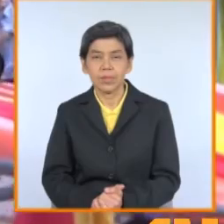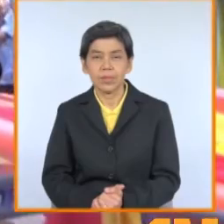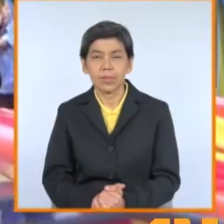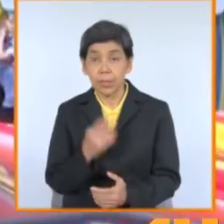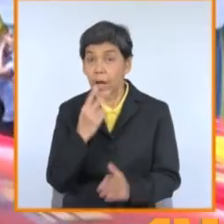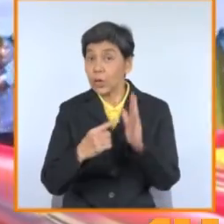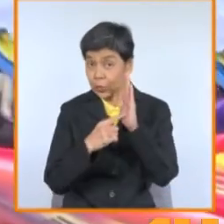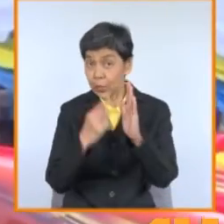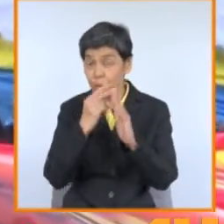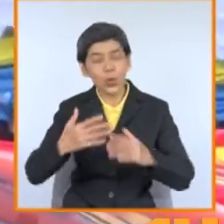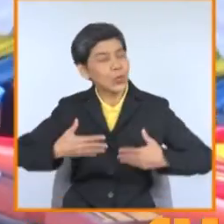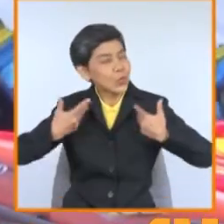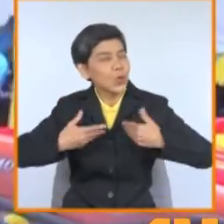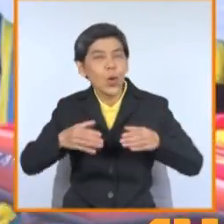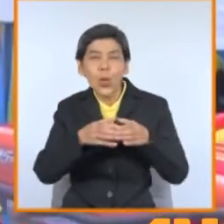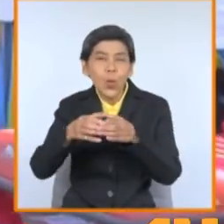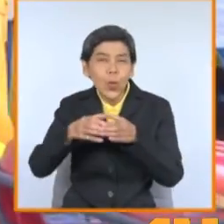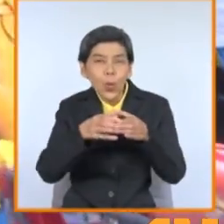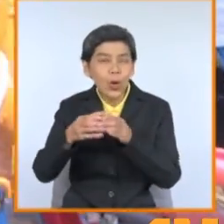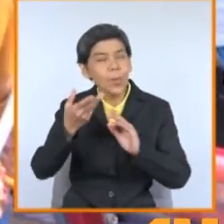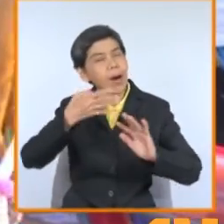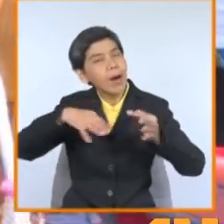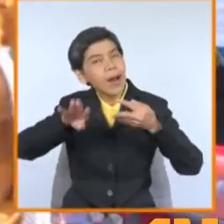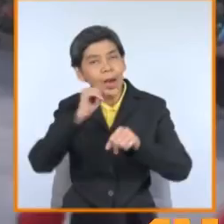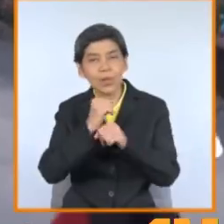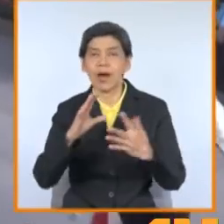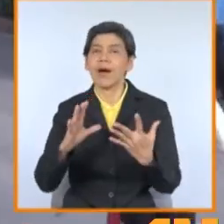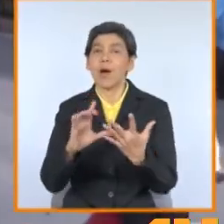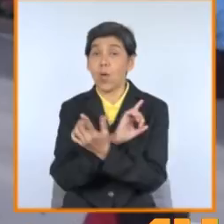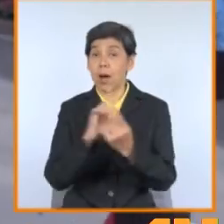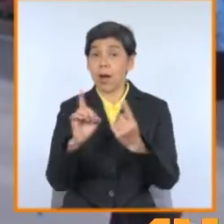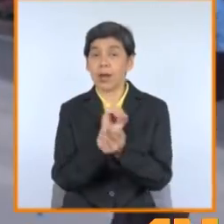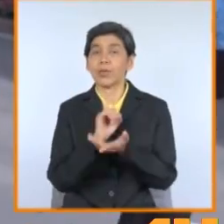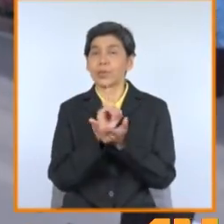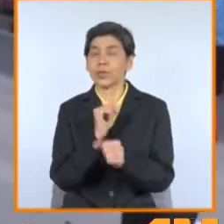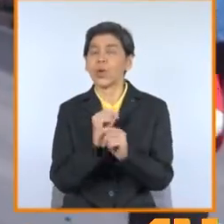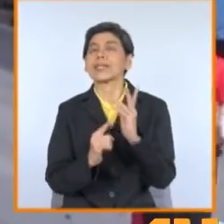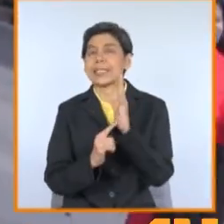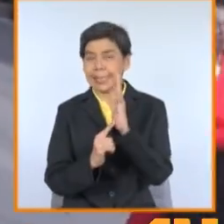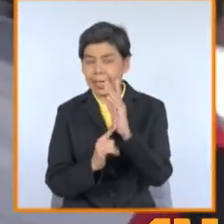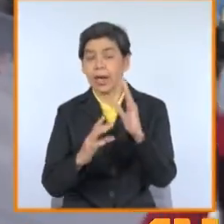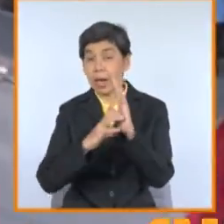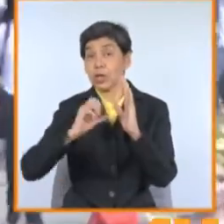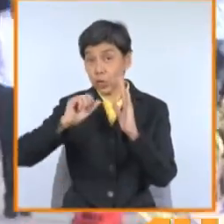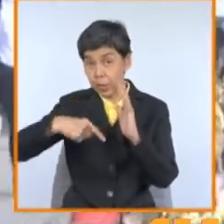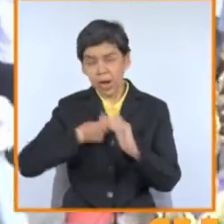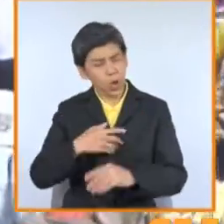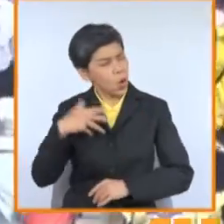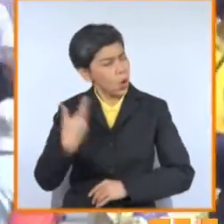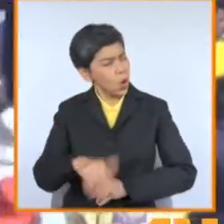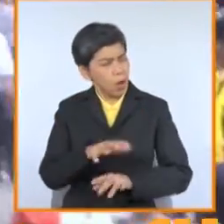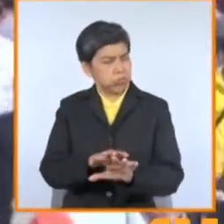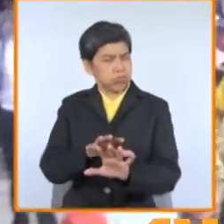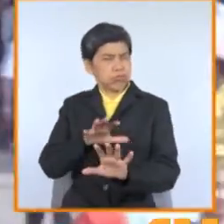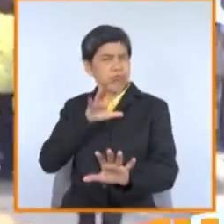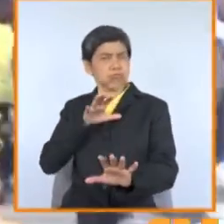นี่คือภาพความสนุกสนานของขบวนฟ้อนรำนะคะในประเพณีแห่เทียนพรรษาจังหวัดสุพรรณบุรีพร้อมกับความยิ่งใหญ่ของ